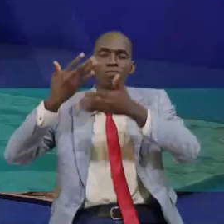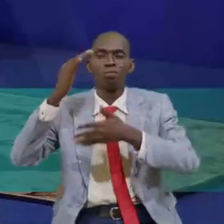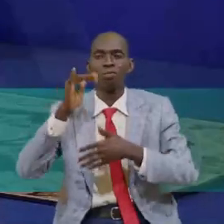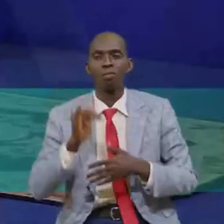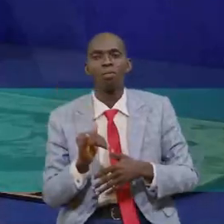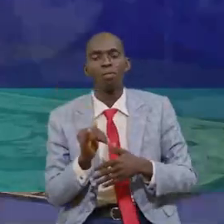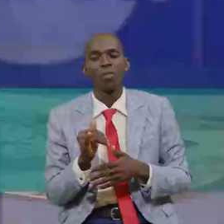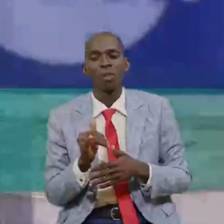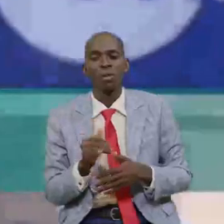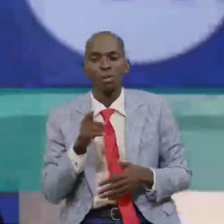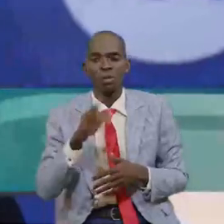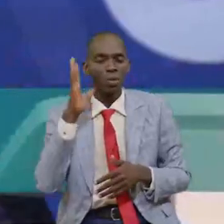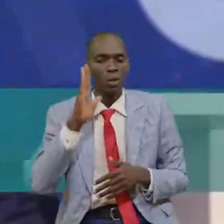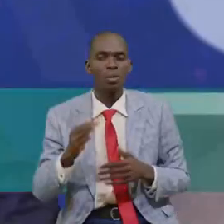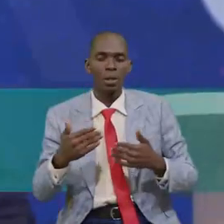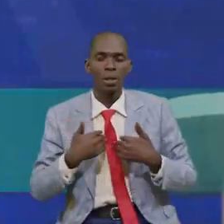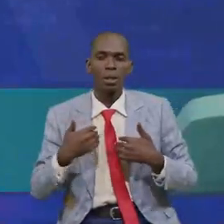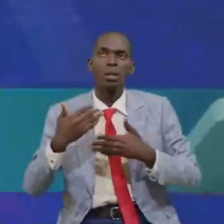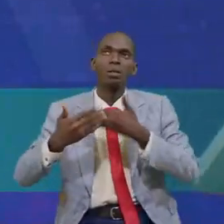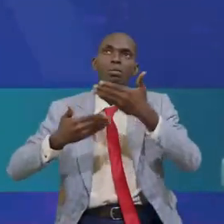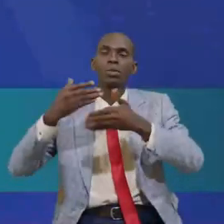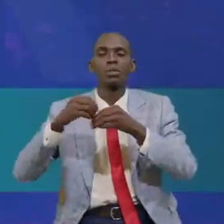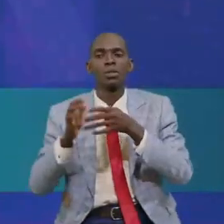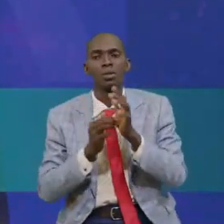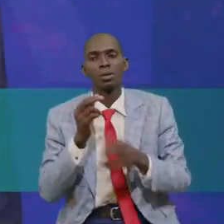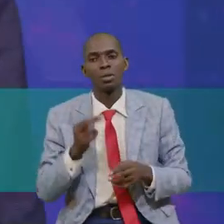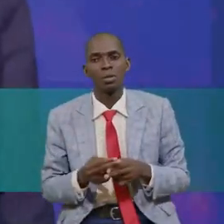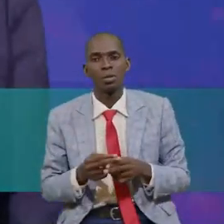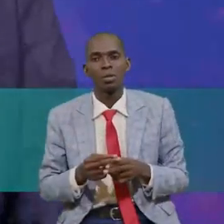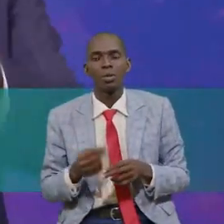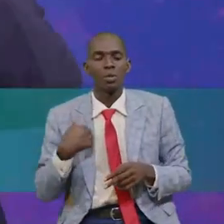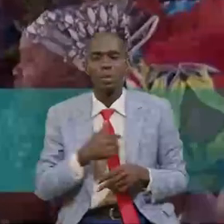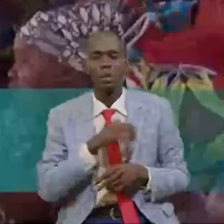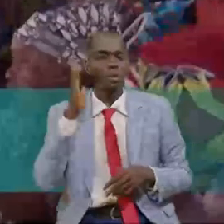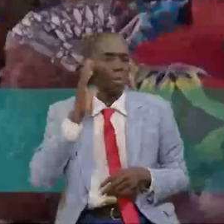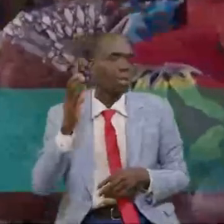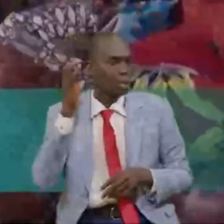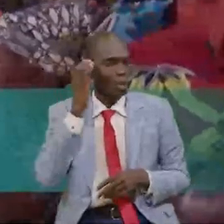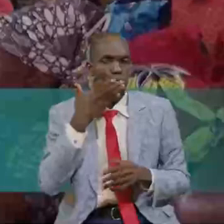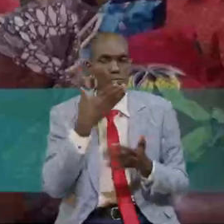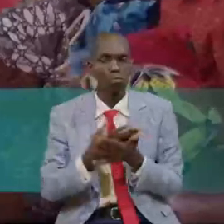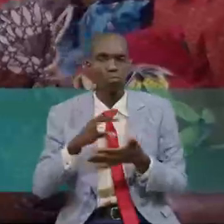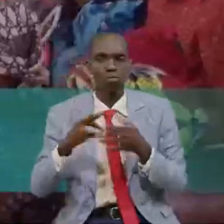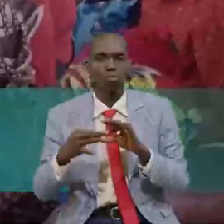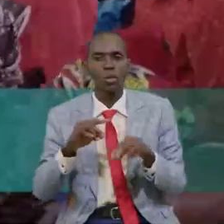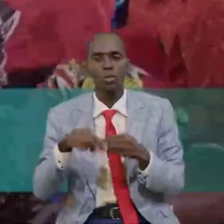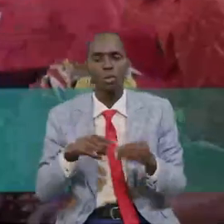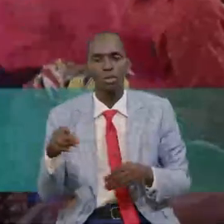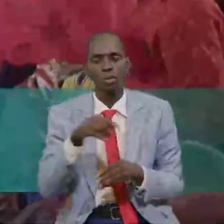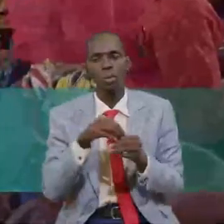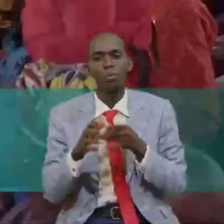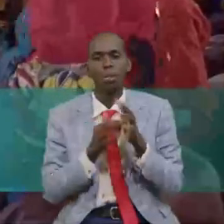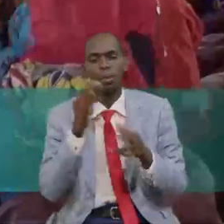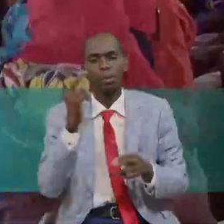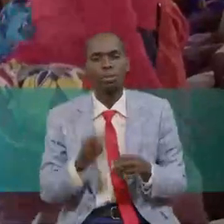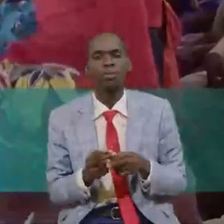Progressivement. Vous allez faire du progrès. Et nous entendrons des histoires à ton sujet. De bonnes